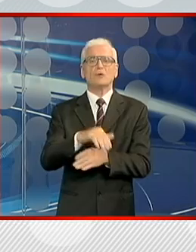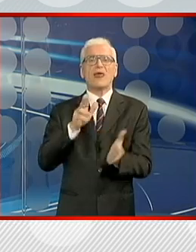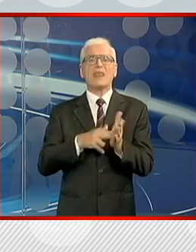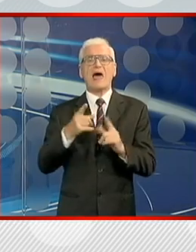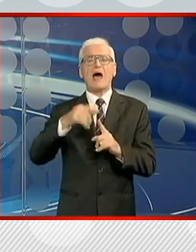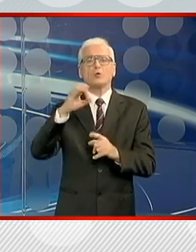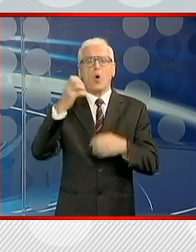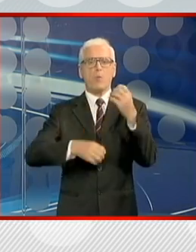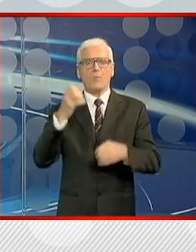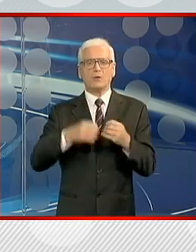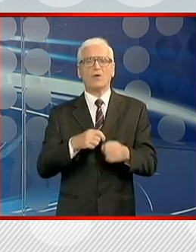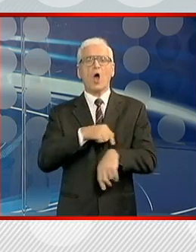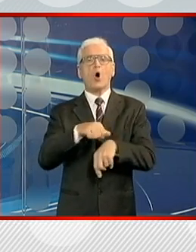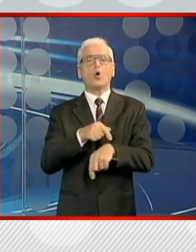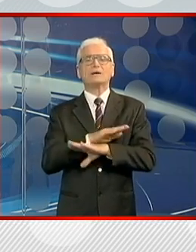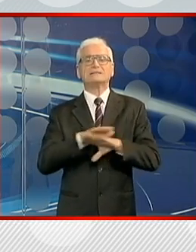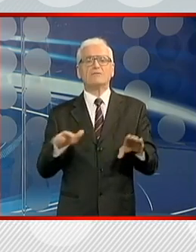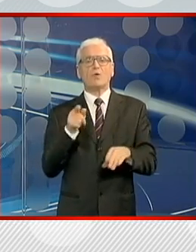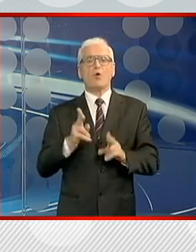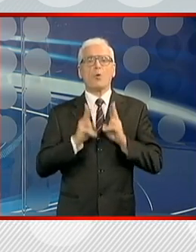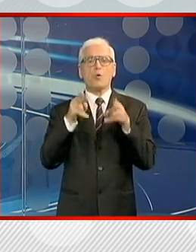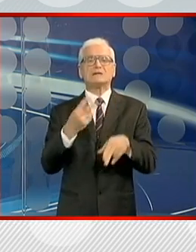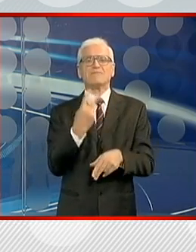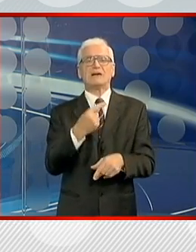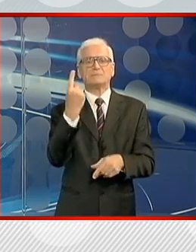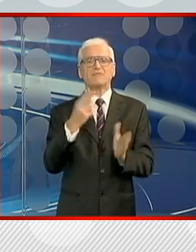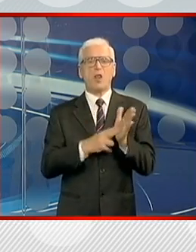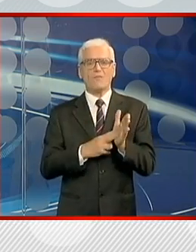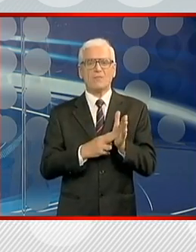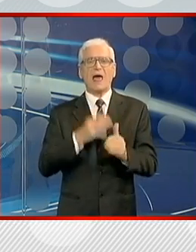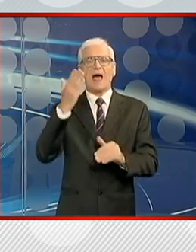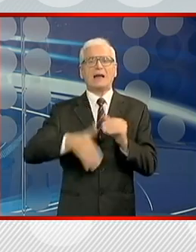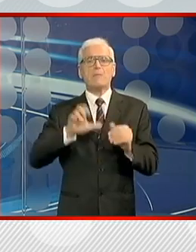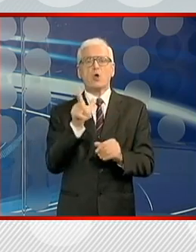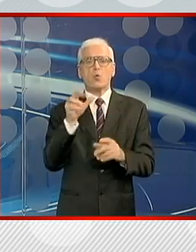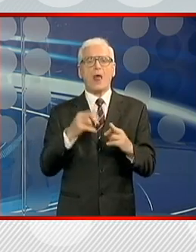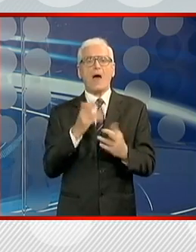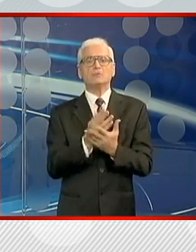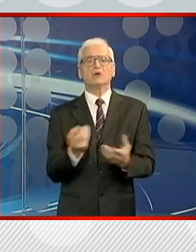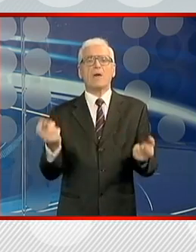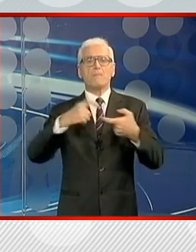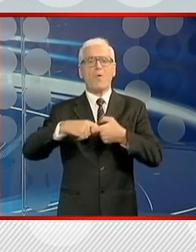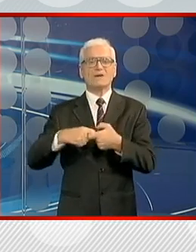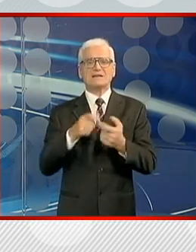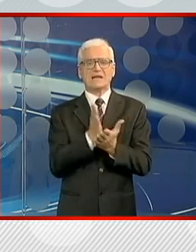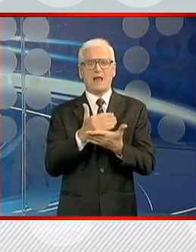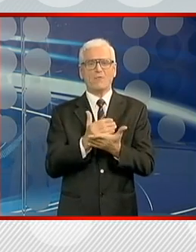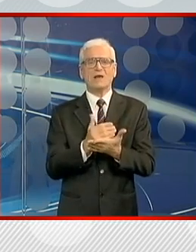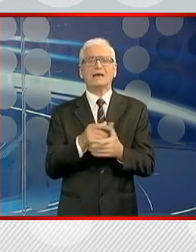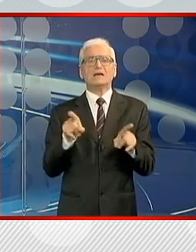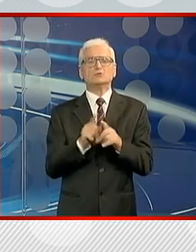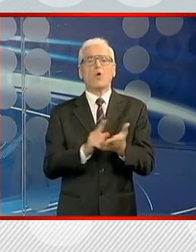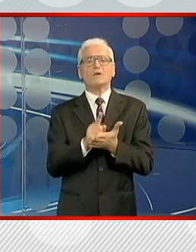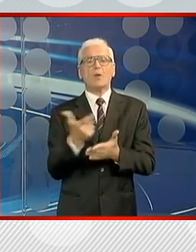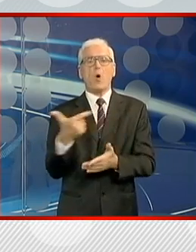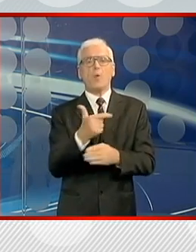NATO bombardovanju. Rok za završetak radova je 21. novembar. Krajem jula biće spojene konstrukcije. Paralelno će